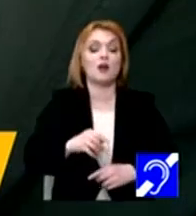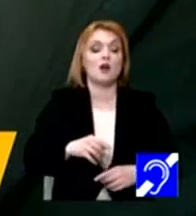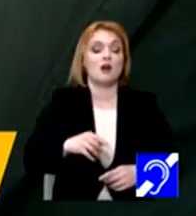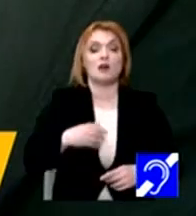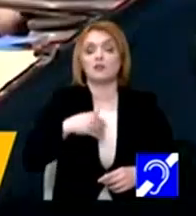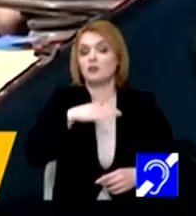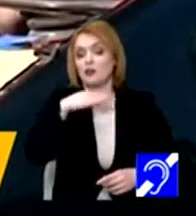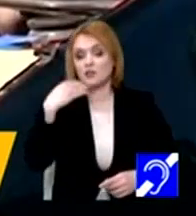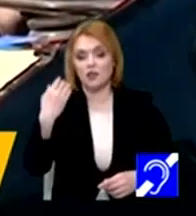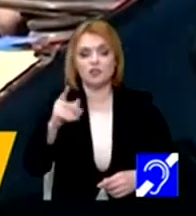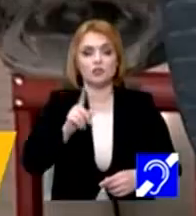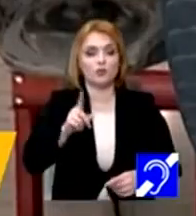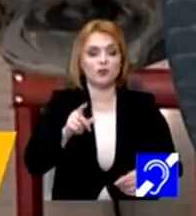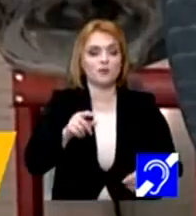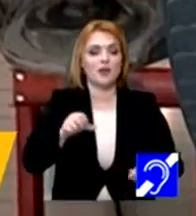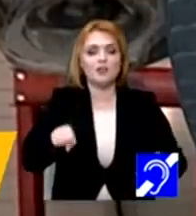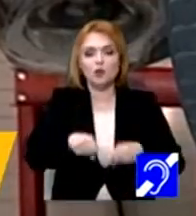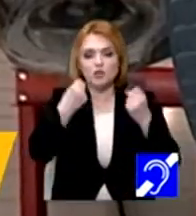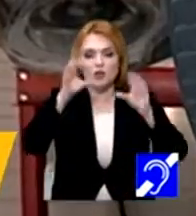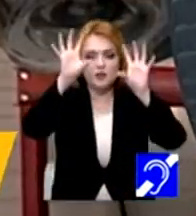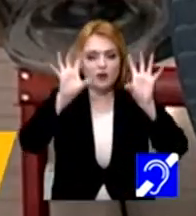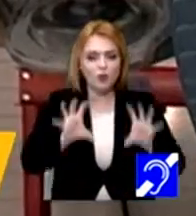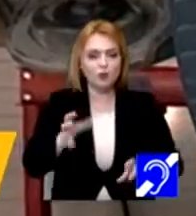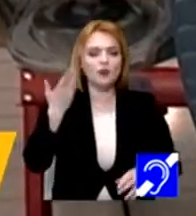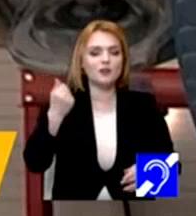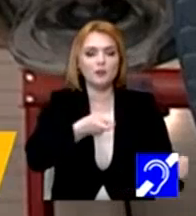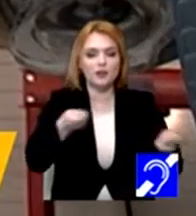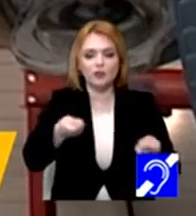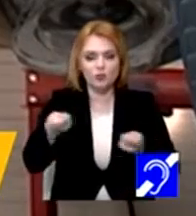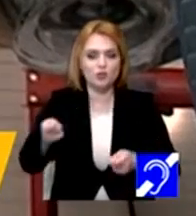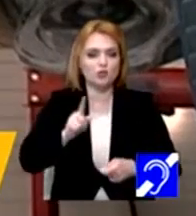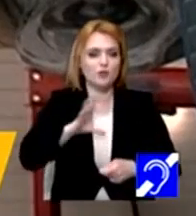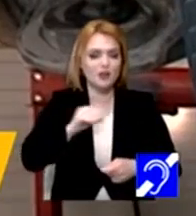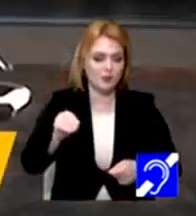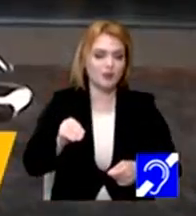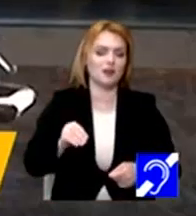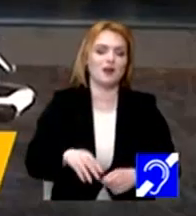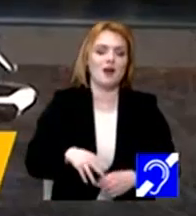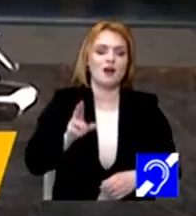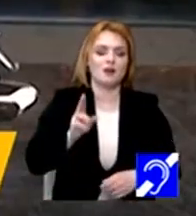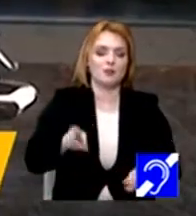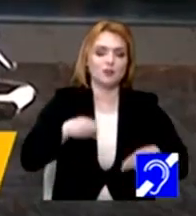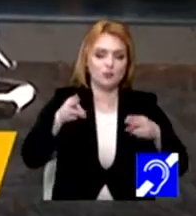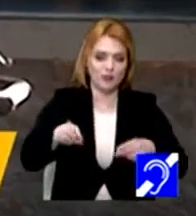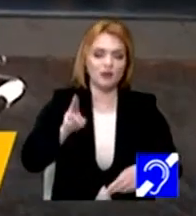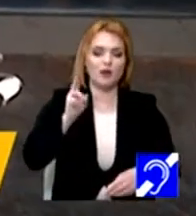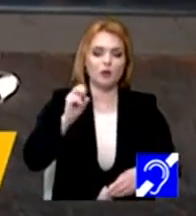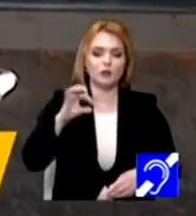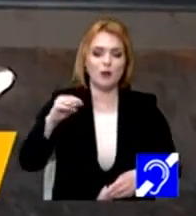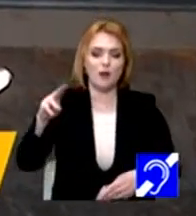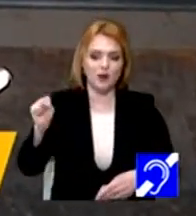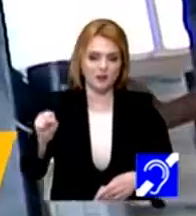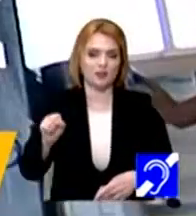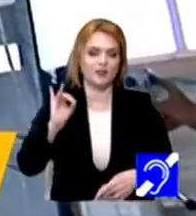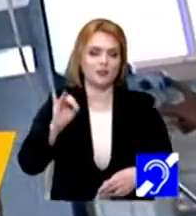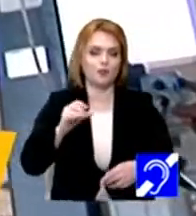contrabanda, va fi asigurată o concurență loială și totodată vor oferi o nouă sursă de venituri la bugetul de stat prin aplicarea impozitelor